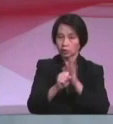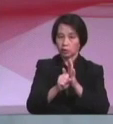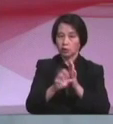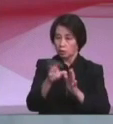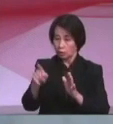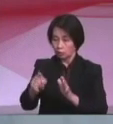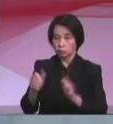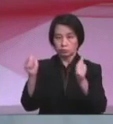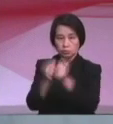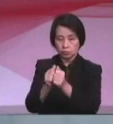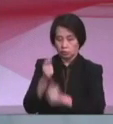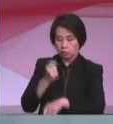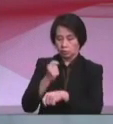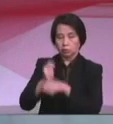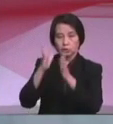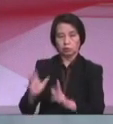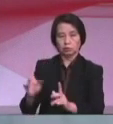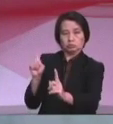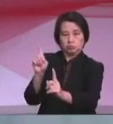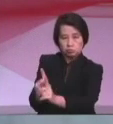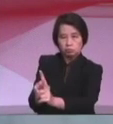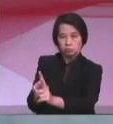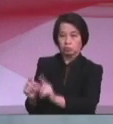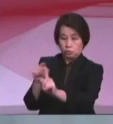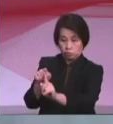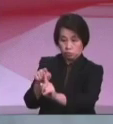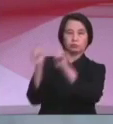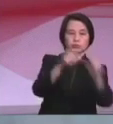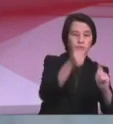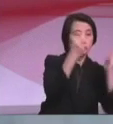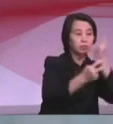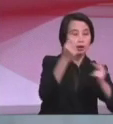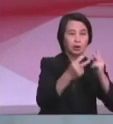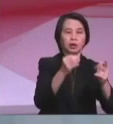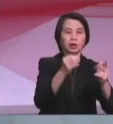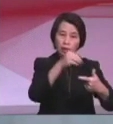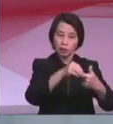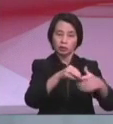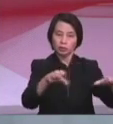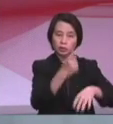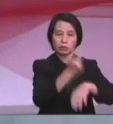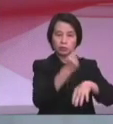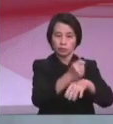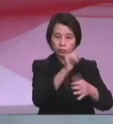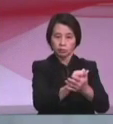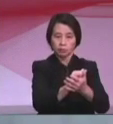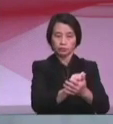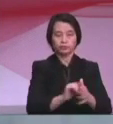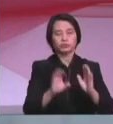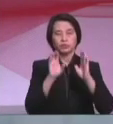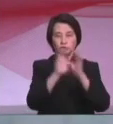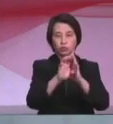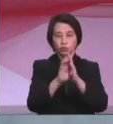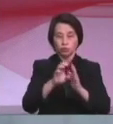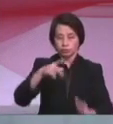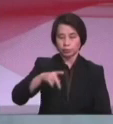ditemani oleh petugas kesihatan untuk melawat ataupun melaksanakan tugas tersebut. Contohnya di